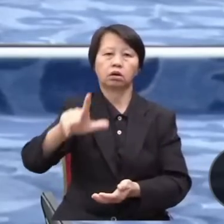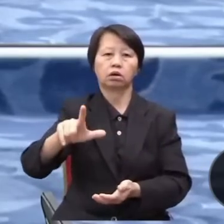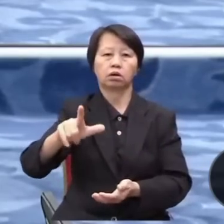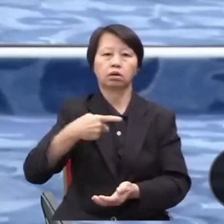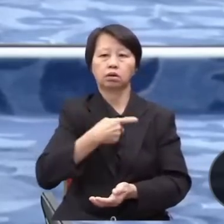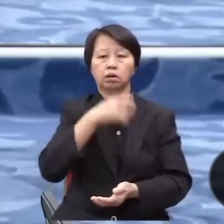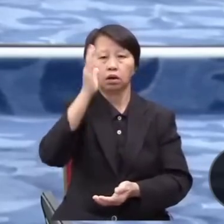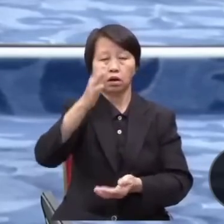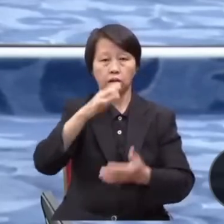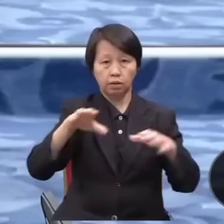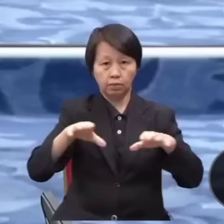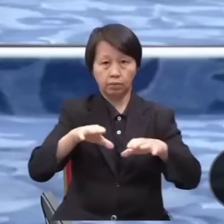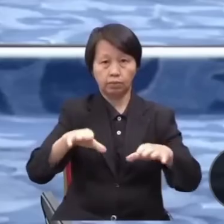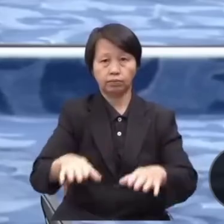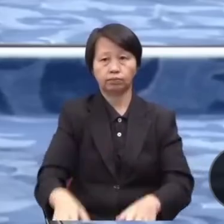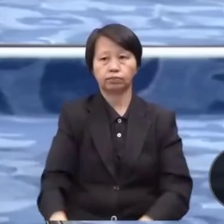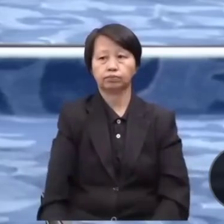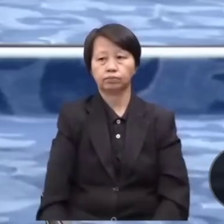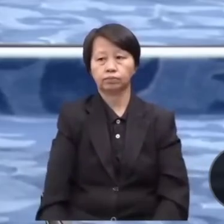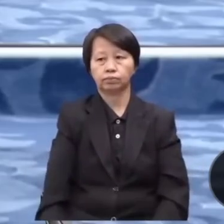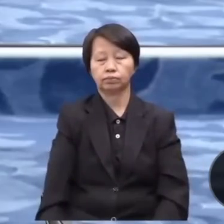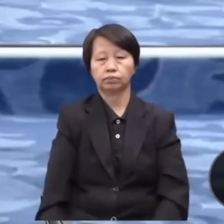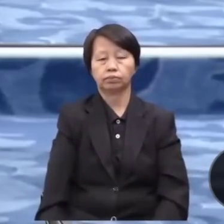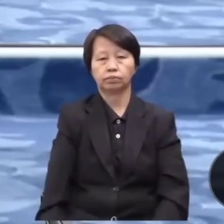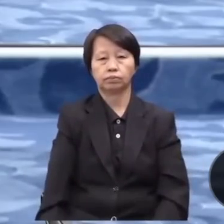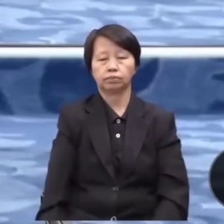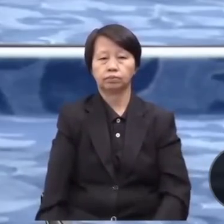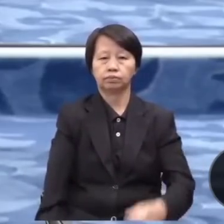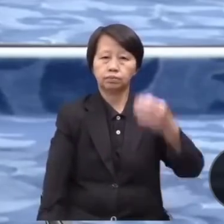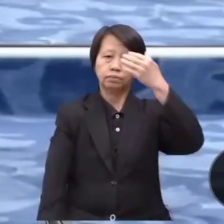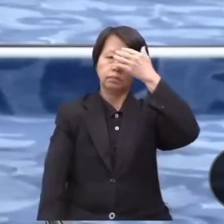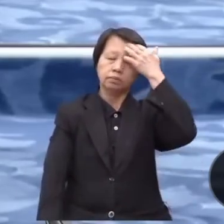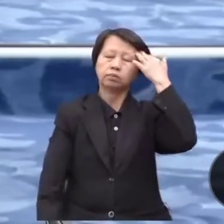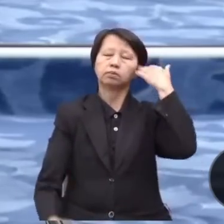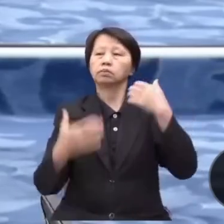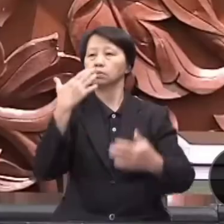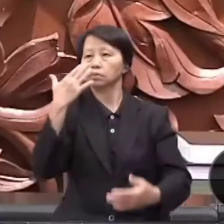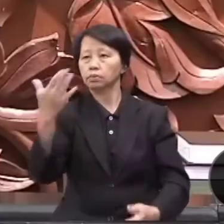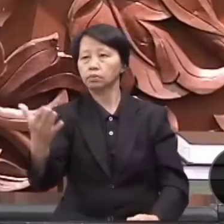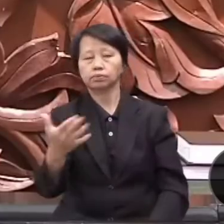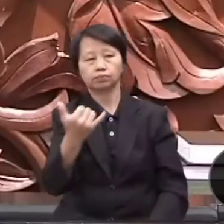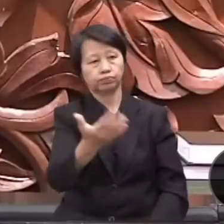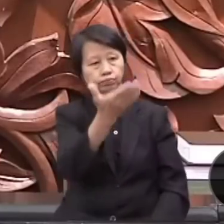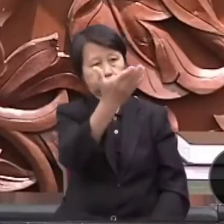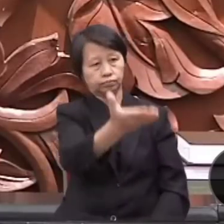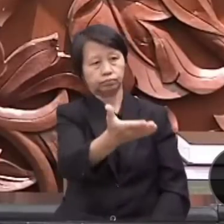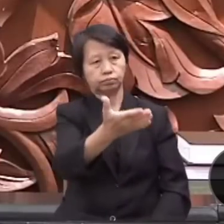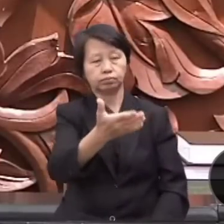akan lakukan. Balance of trade, Menteri. Baik, terima kasih. Saya jemput